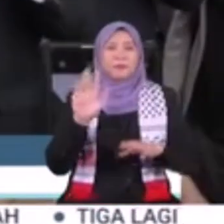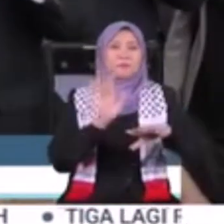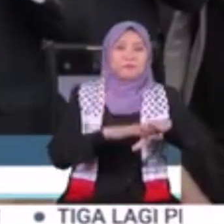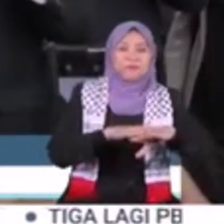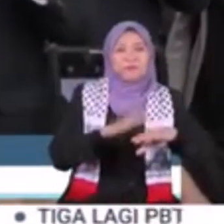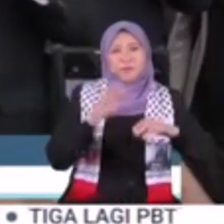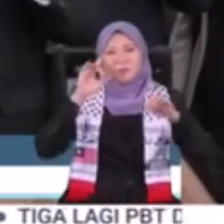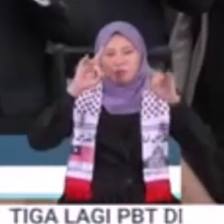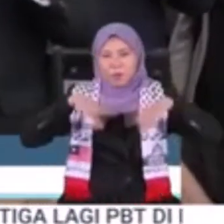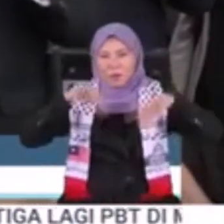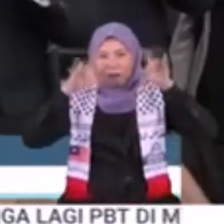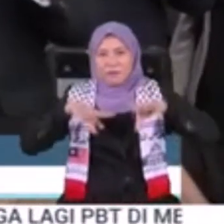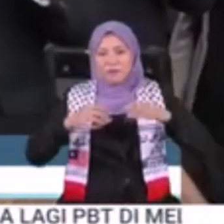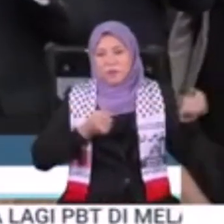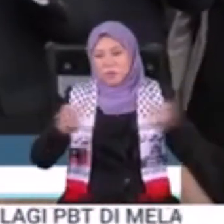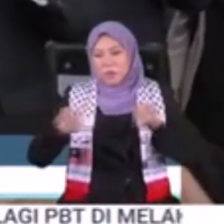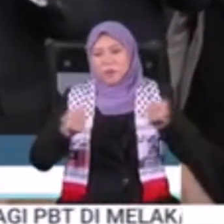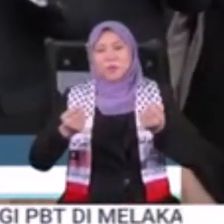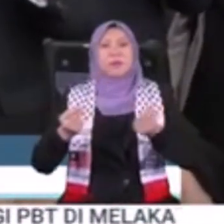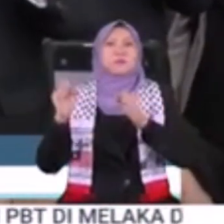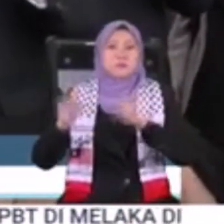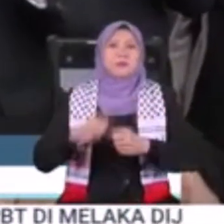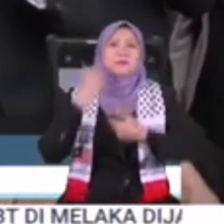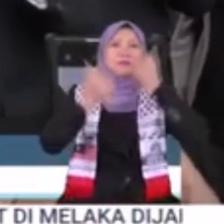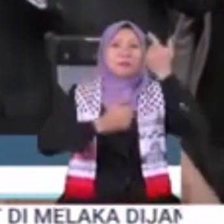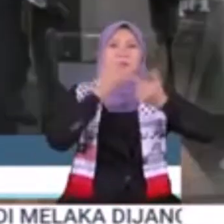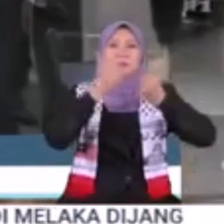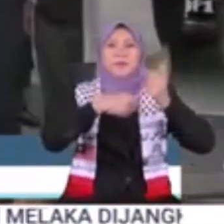pengalaman pandu uji dengan mengunjungi bilik pameran